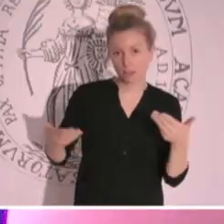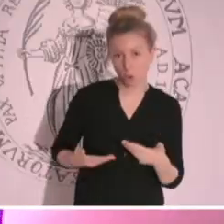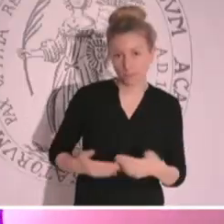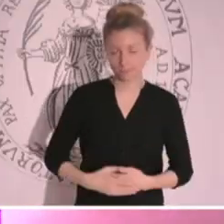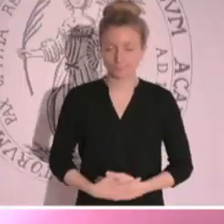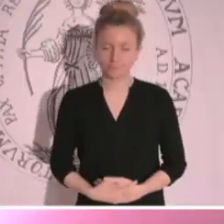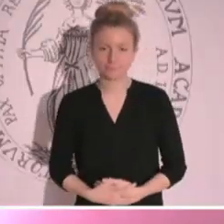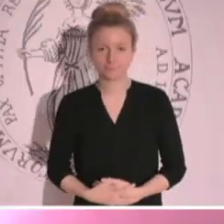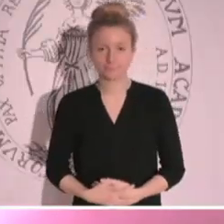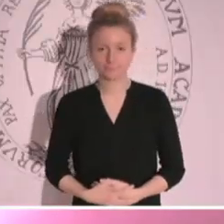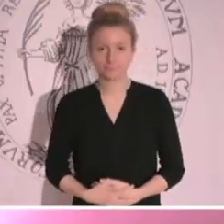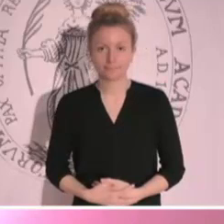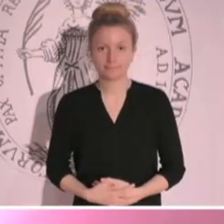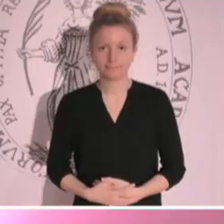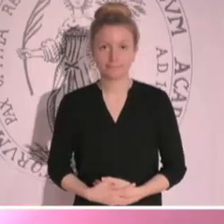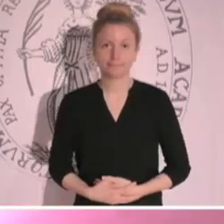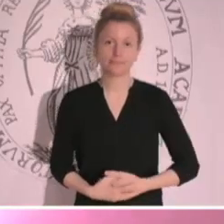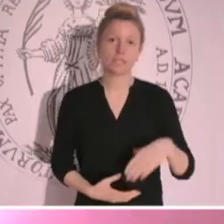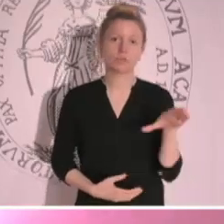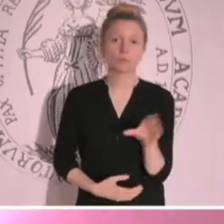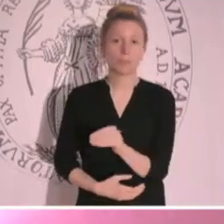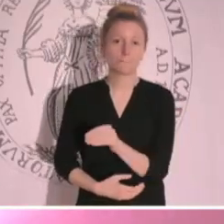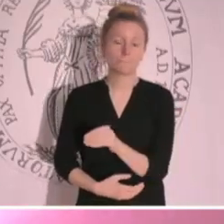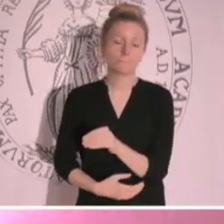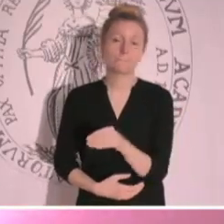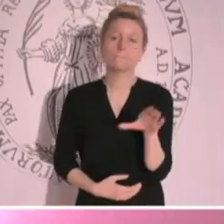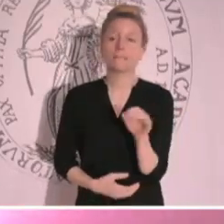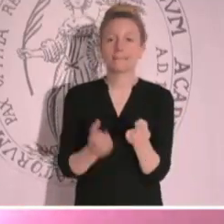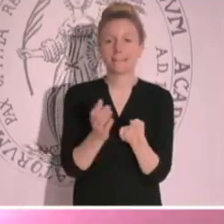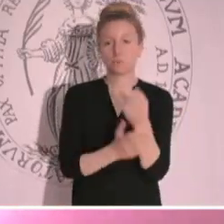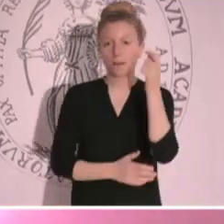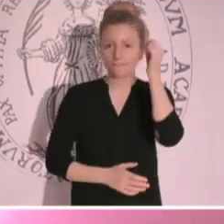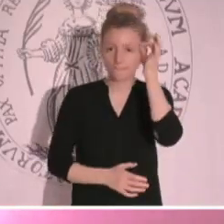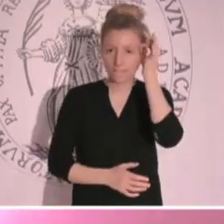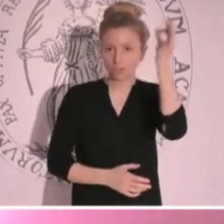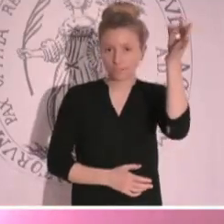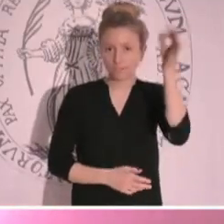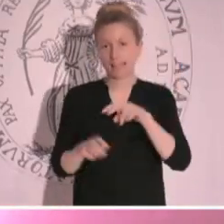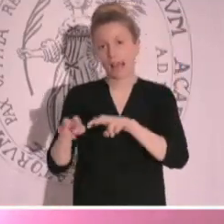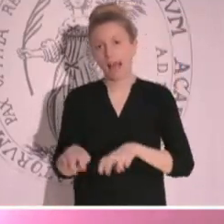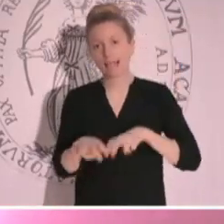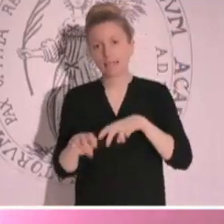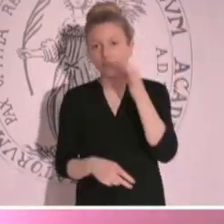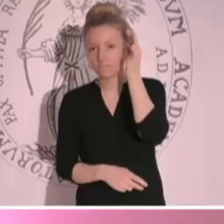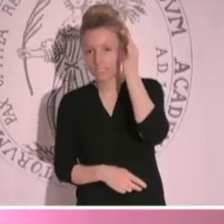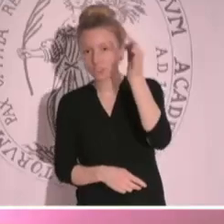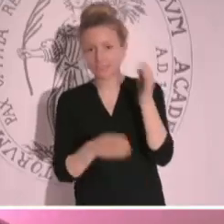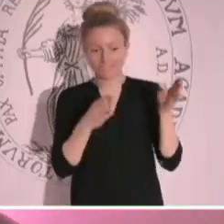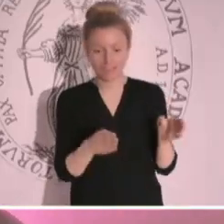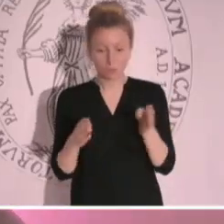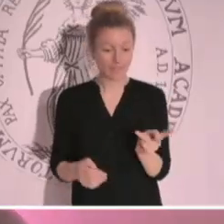gemeinsam mit den naturwissenschaftlichen und mit den auch agrarwissenschaftlichen Fakultät um